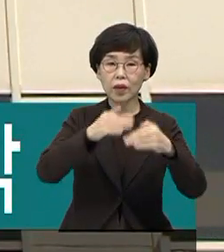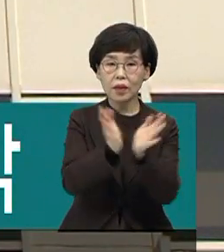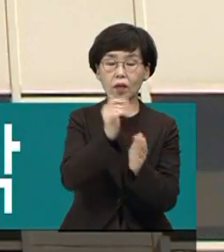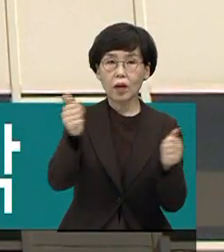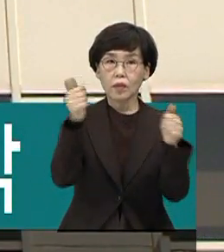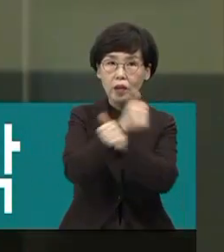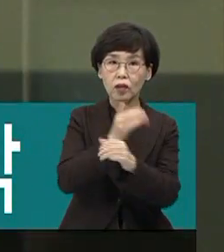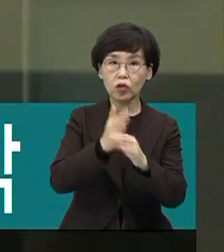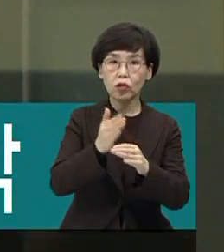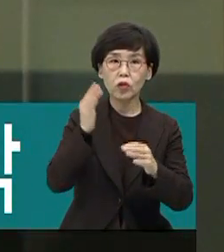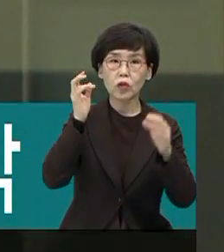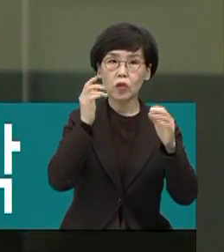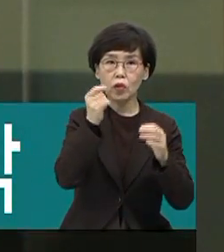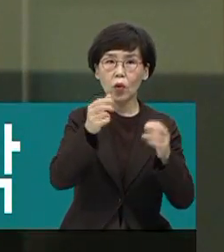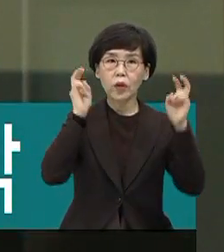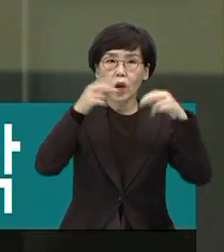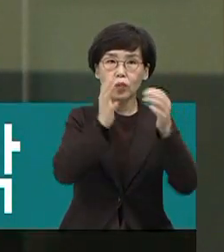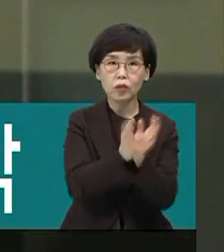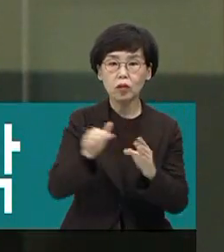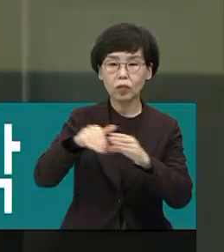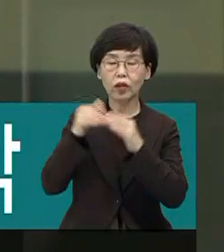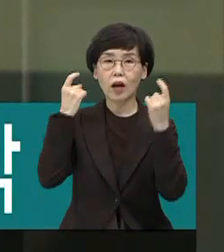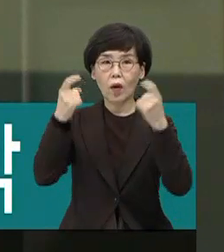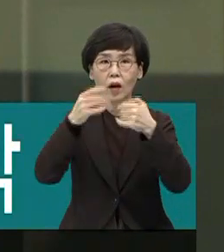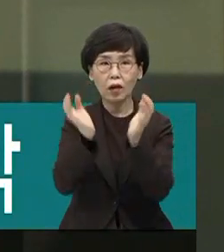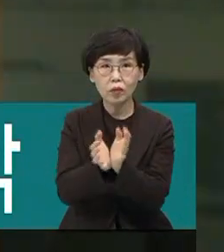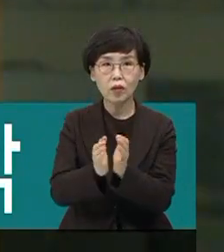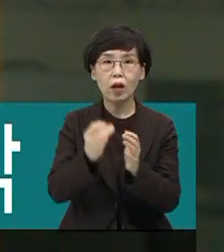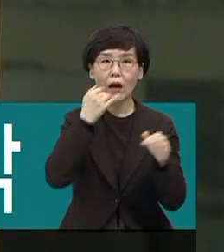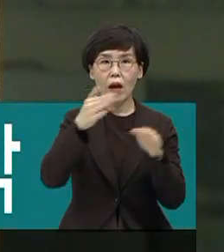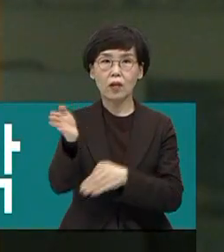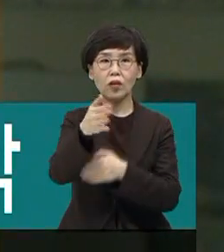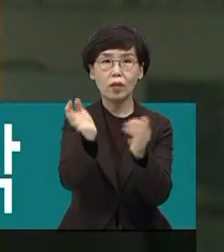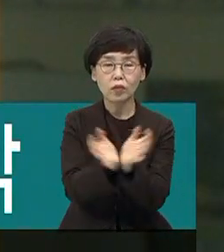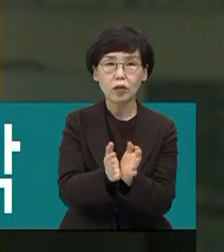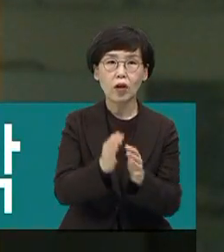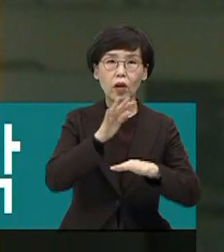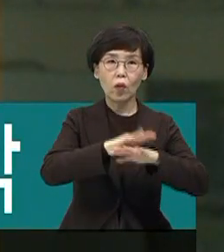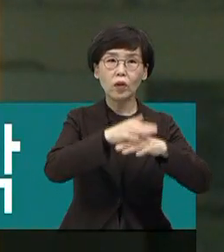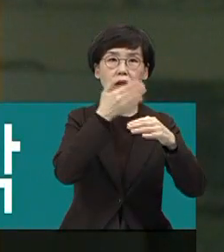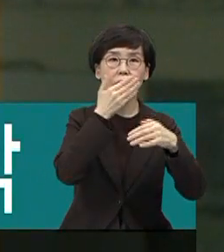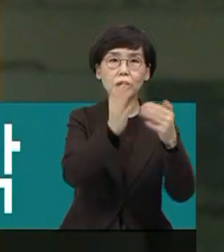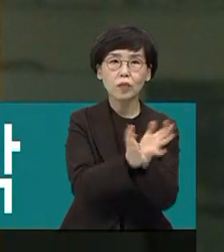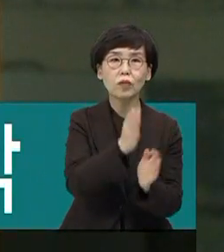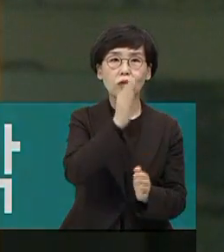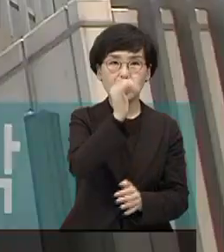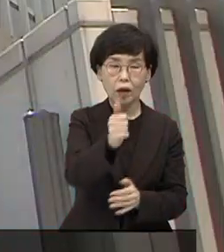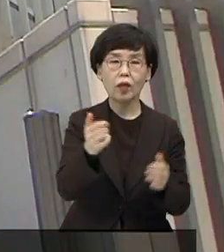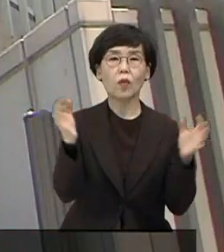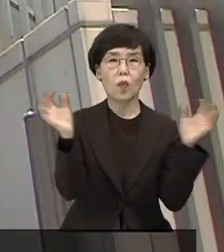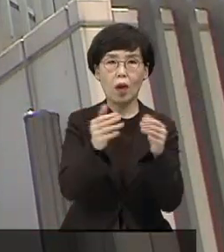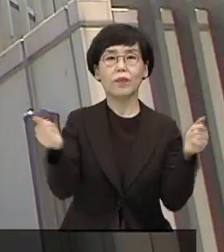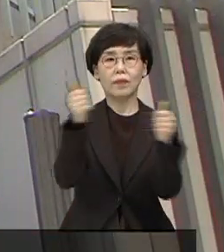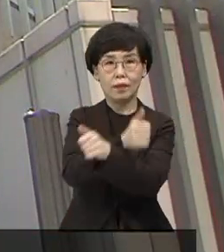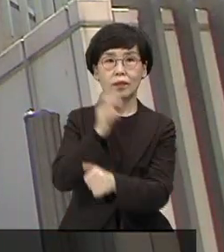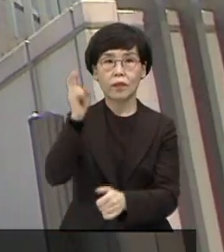대상엔 중소벤처기업부를 비롯해 문화체육관광부와 해양수산부, 농림축산식품부가 포함된 것으로